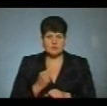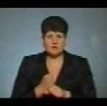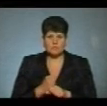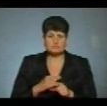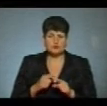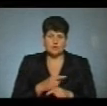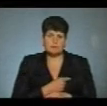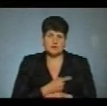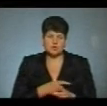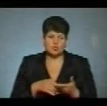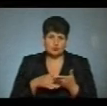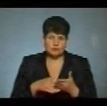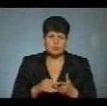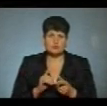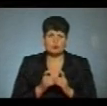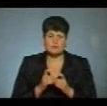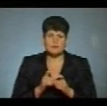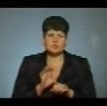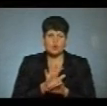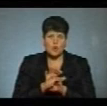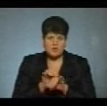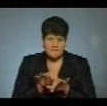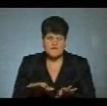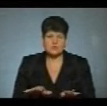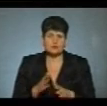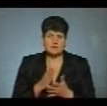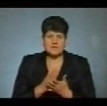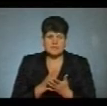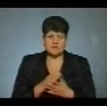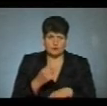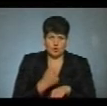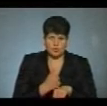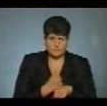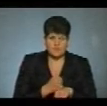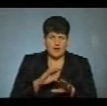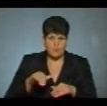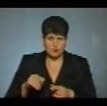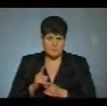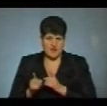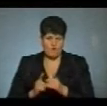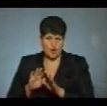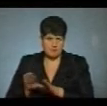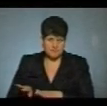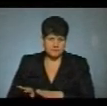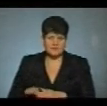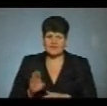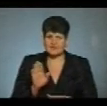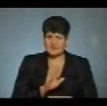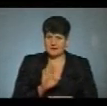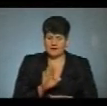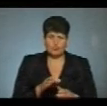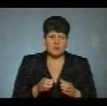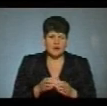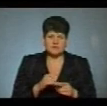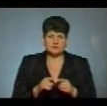медичної допомоги, чи все-таки боротьба з коронавірусом – це пріоритетно, а вже потім вторинна ланка і її реформа? Ні. В бригадах